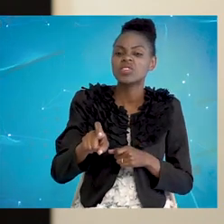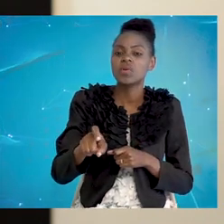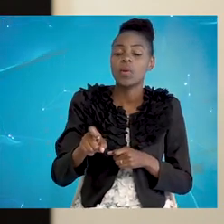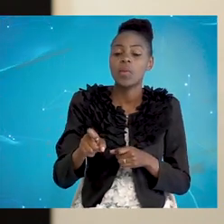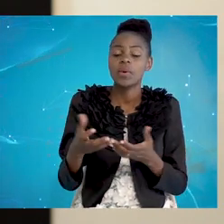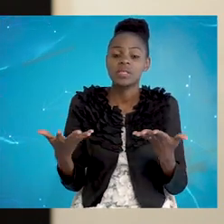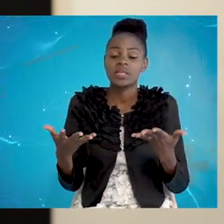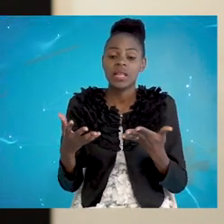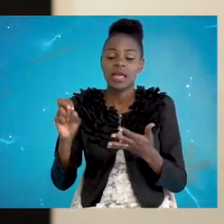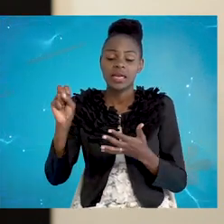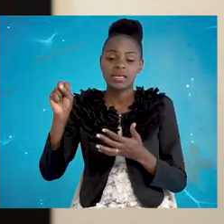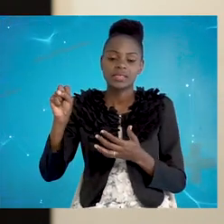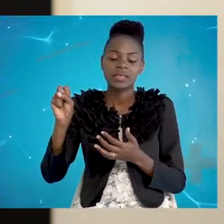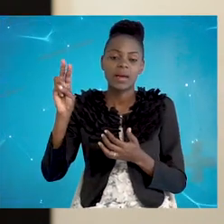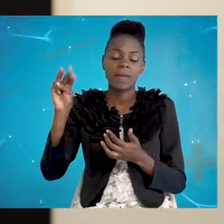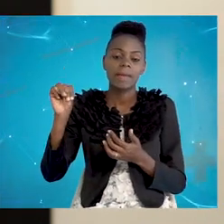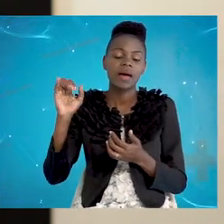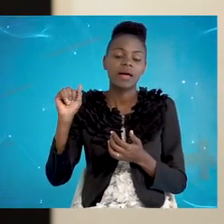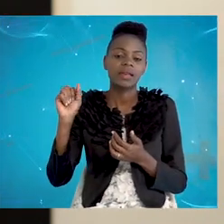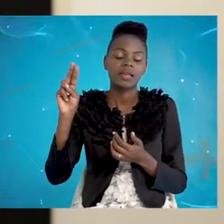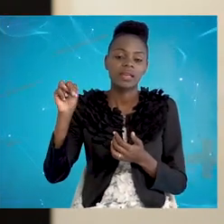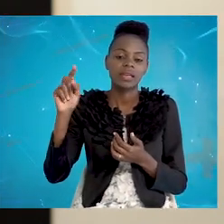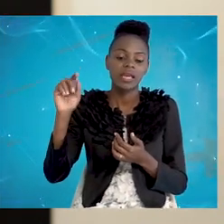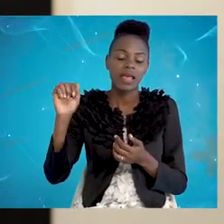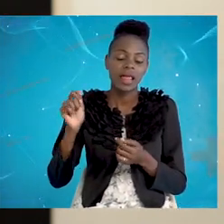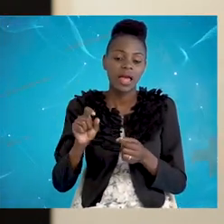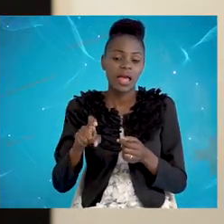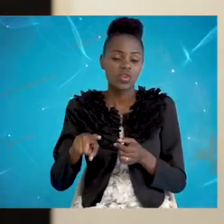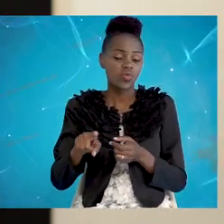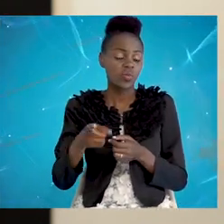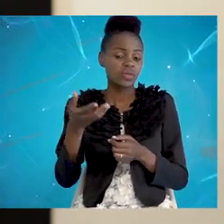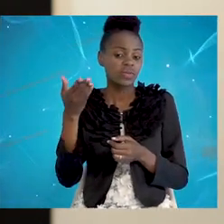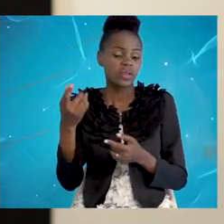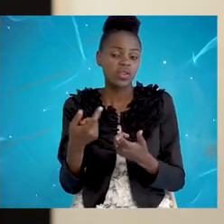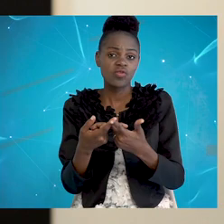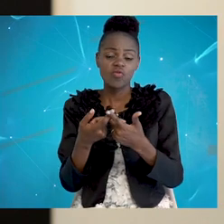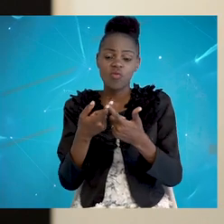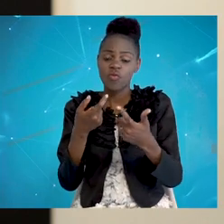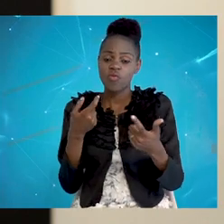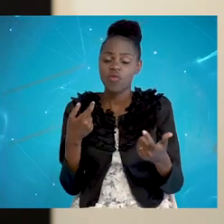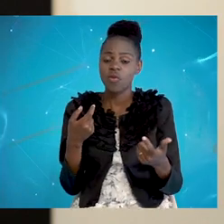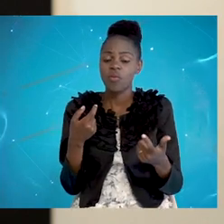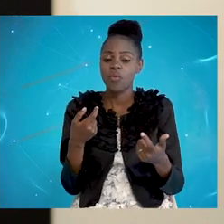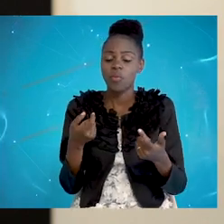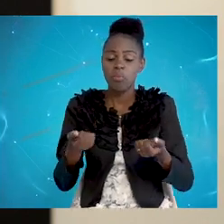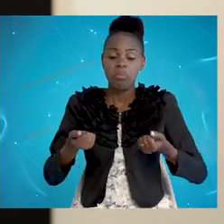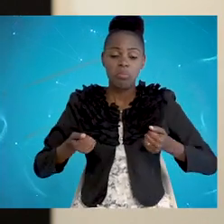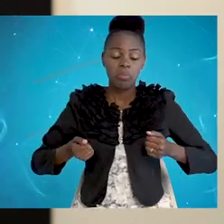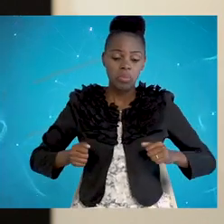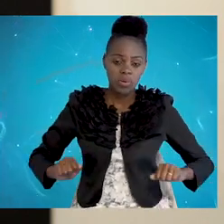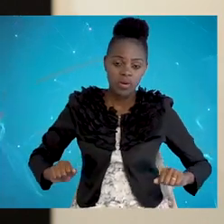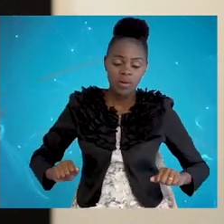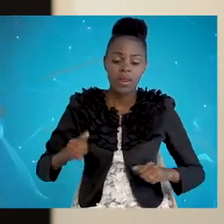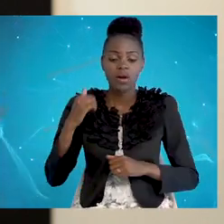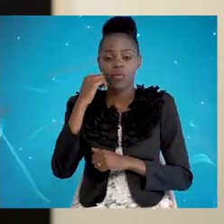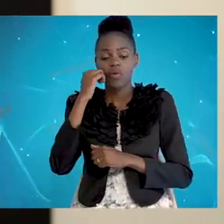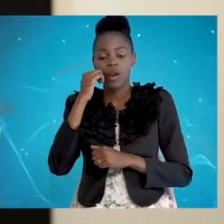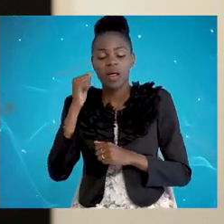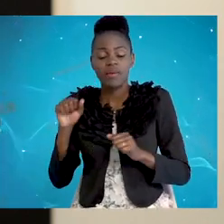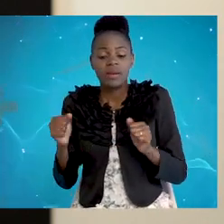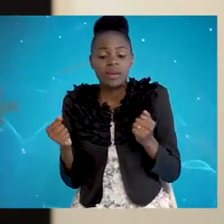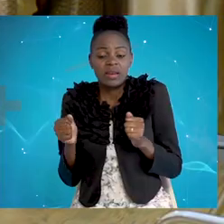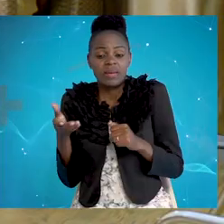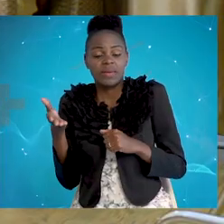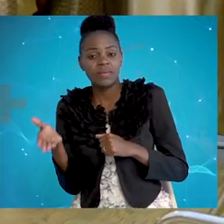cheba Salmonella typhi. Tizombo di mene likuwa mbili lima bezeka mjumbuzita mungu amene akudua ntenda mene